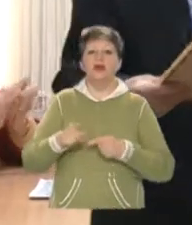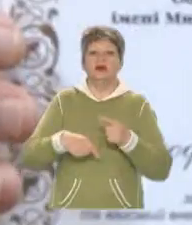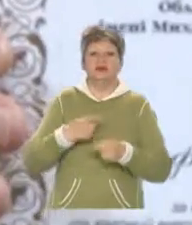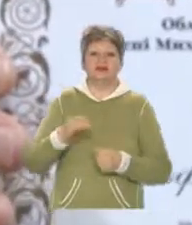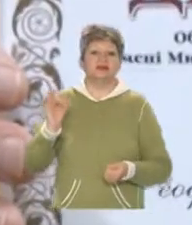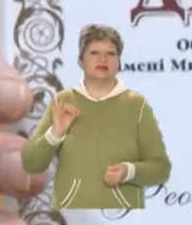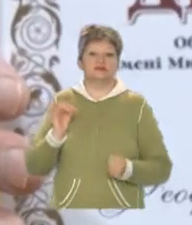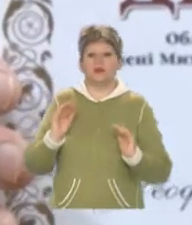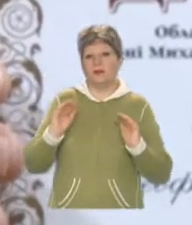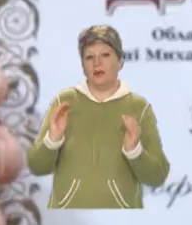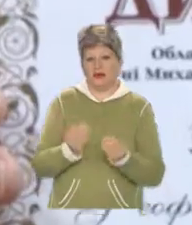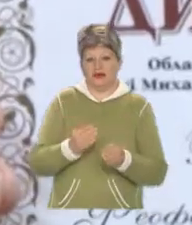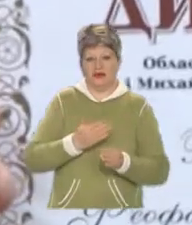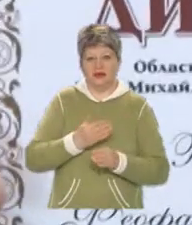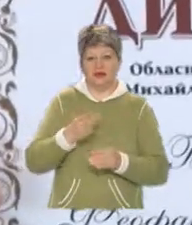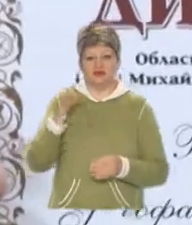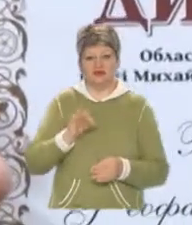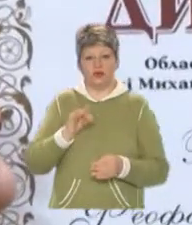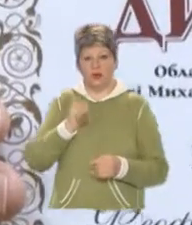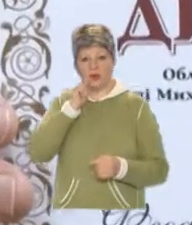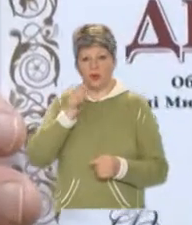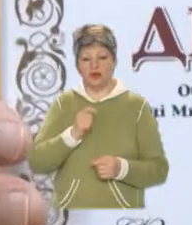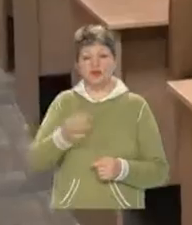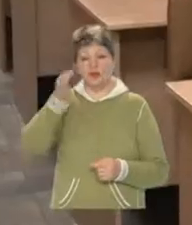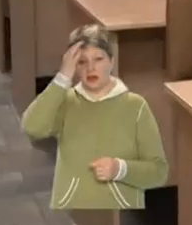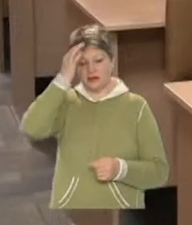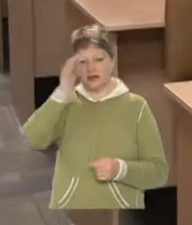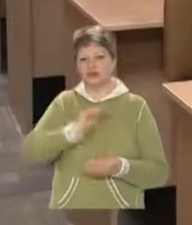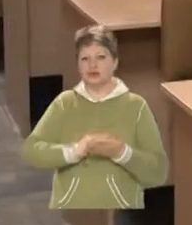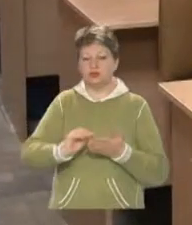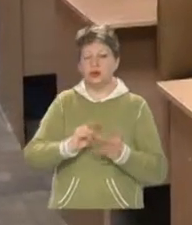маленької частинки України журналіст вкотре нагадав своїм читачам, хто ми і